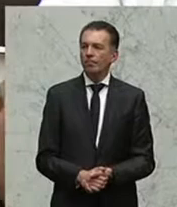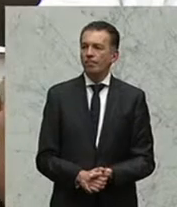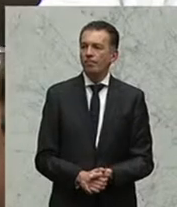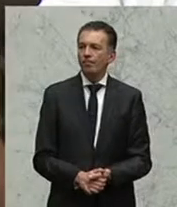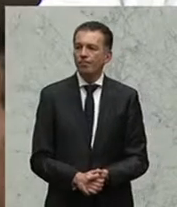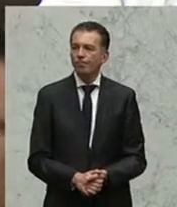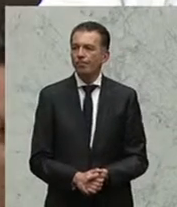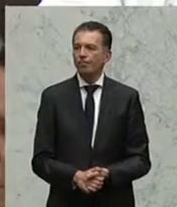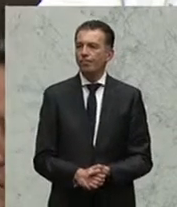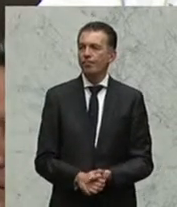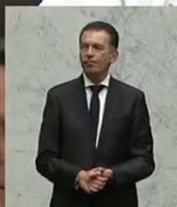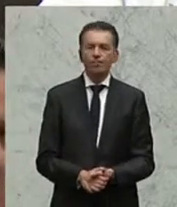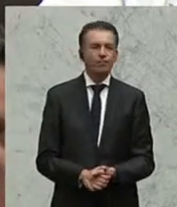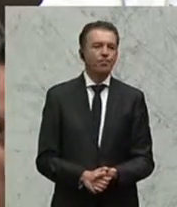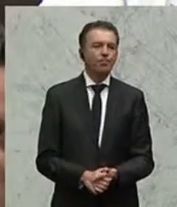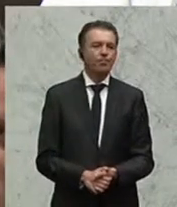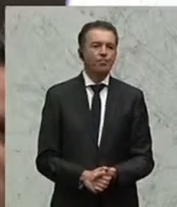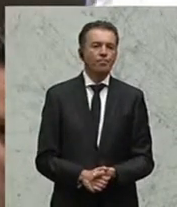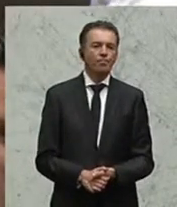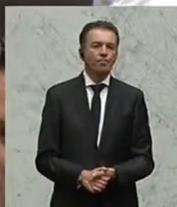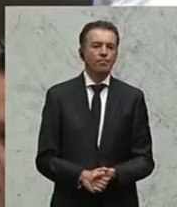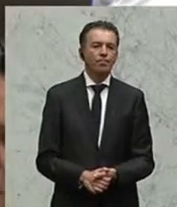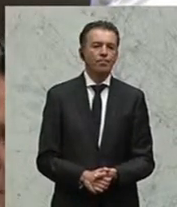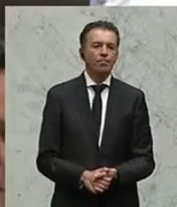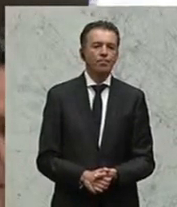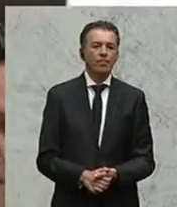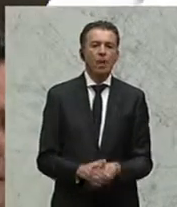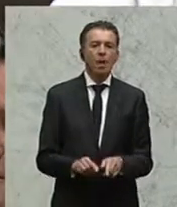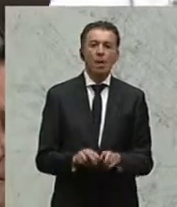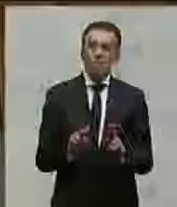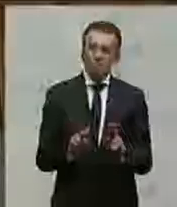Nach dieser tatsächlichen Berichtigung von Walter Rosenkranz.